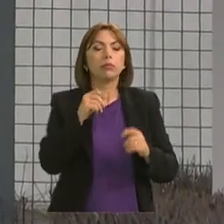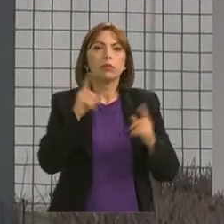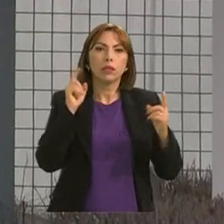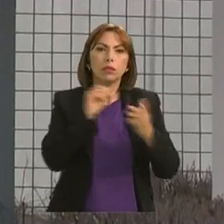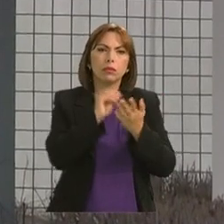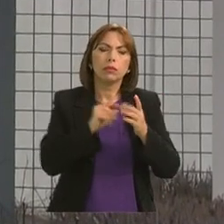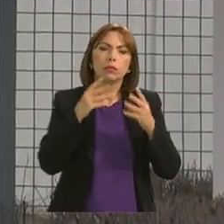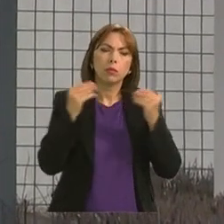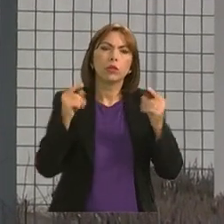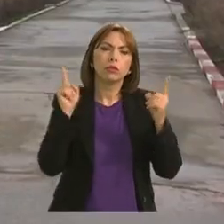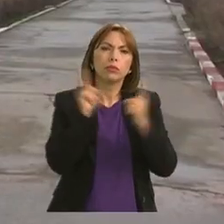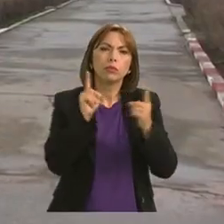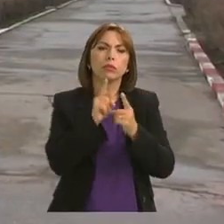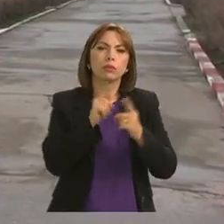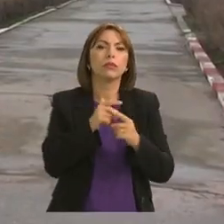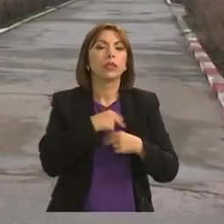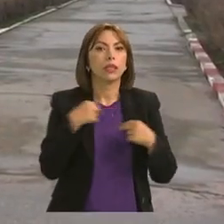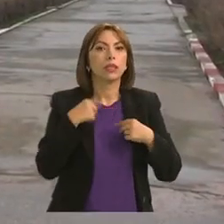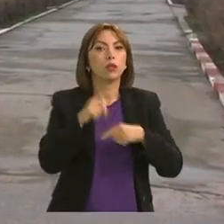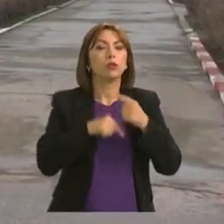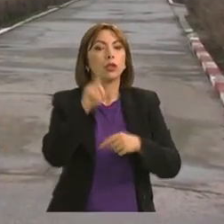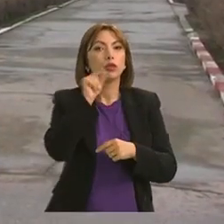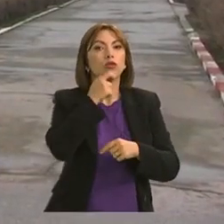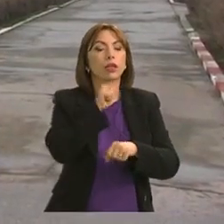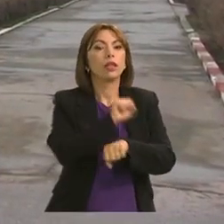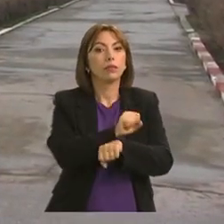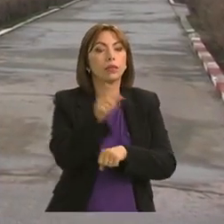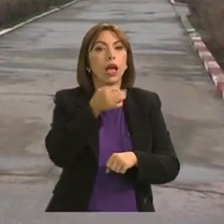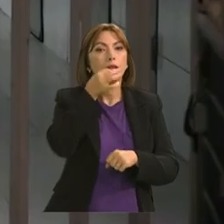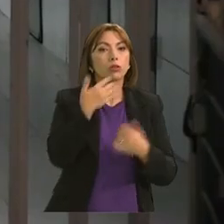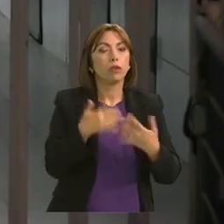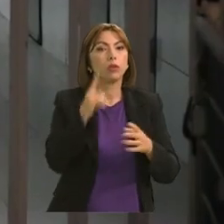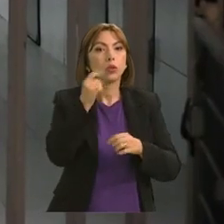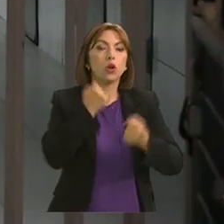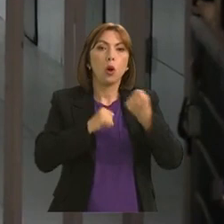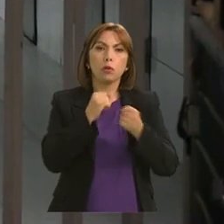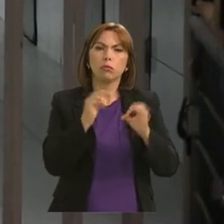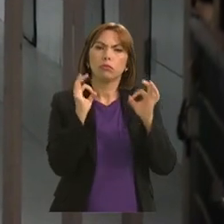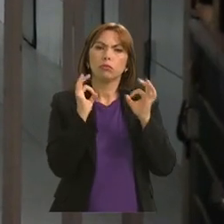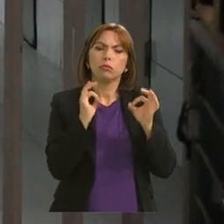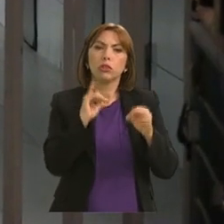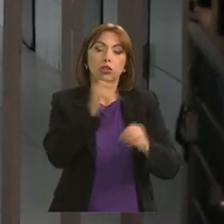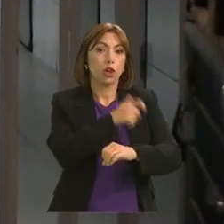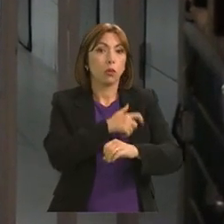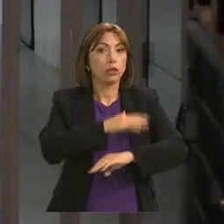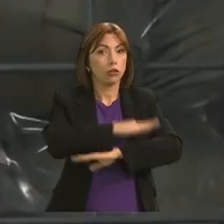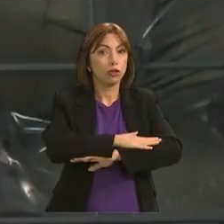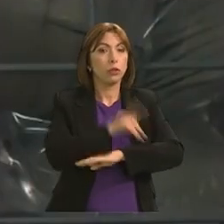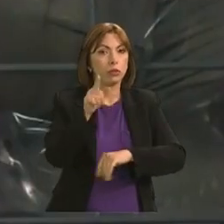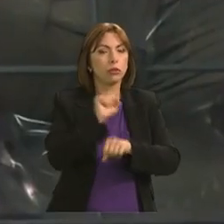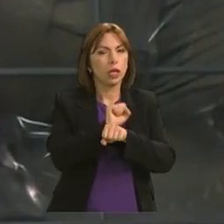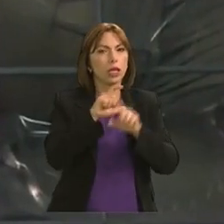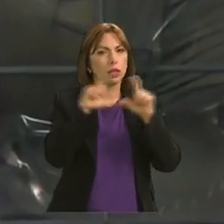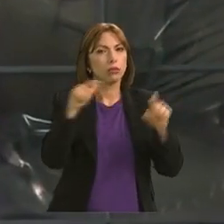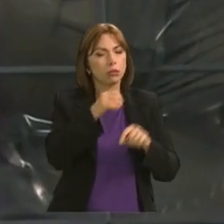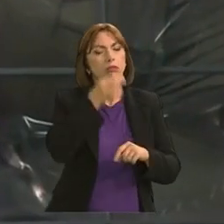întâmpinări la instanță după ce îi spășise 20 de ani de închisoare. A menționat că a avut un comportament exemplar, iar Comisia de Disciplină de la Penitenciar